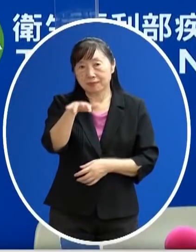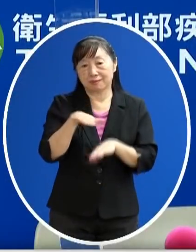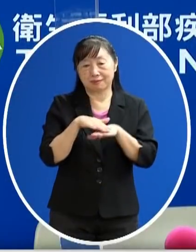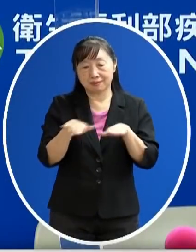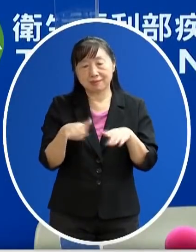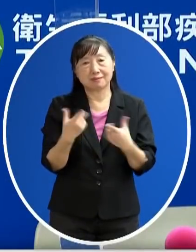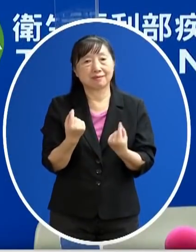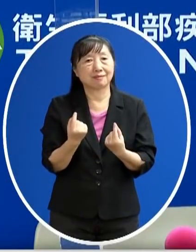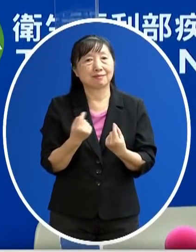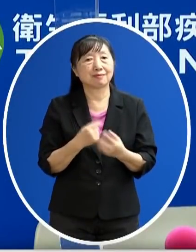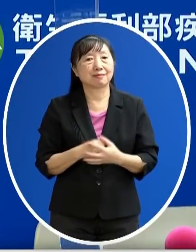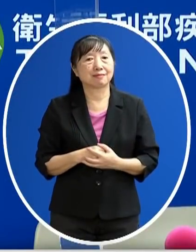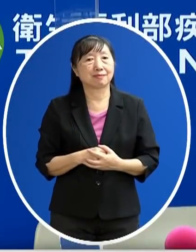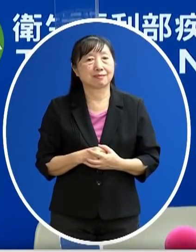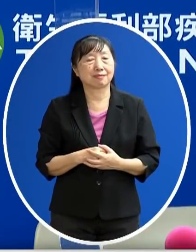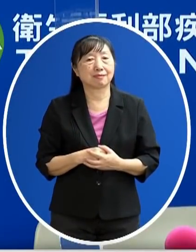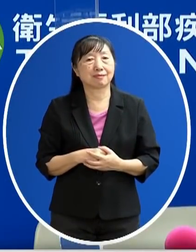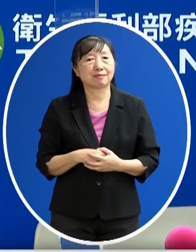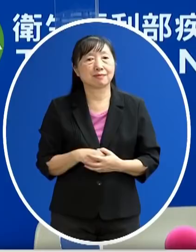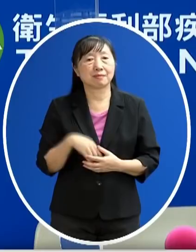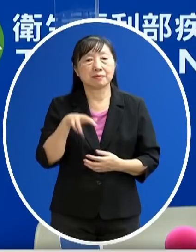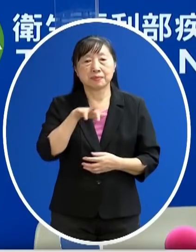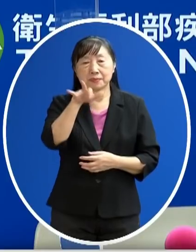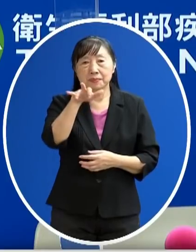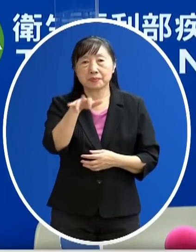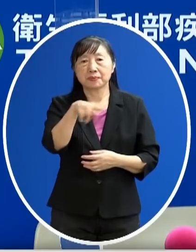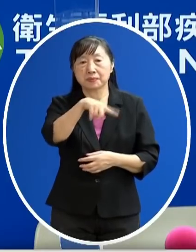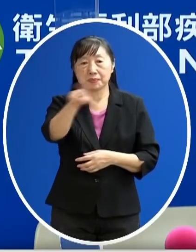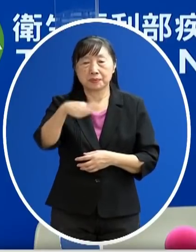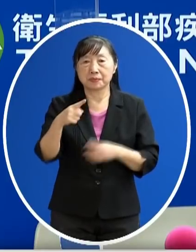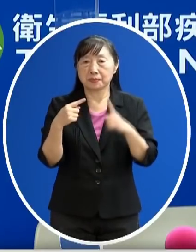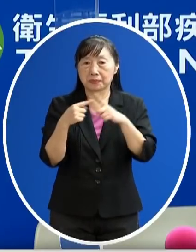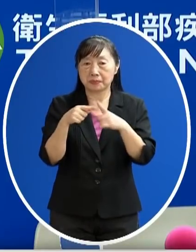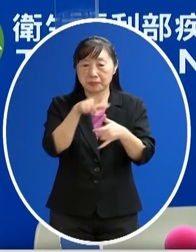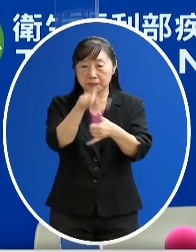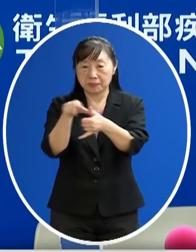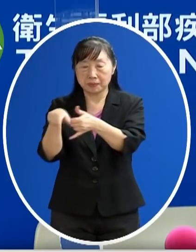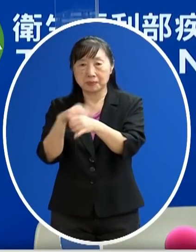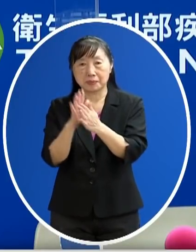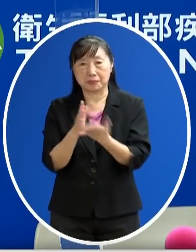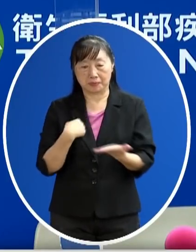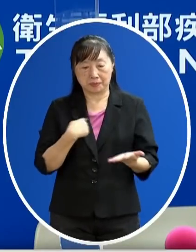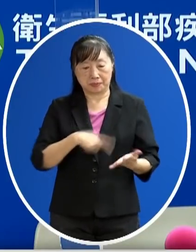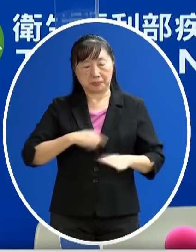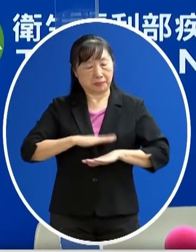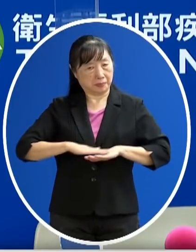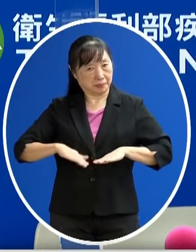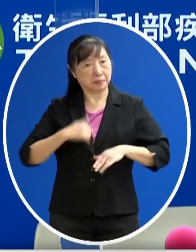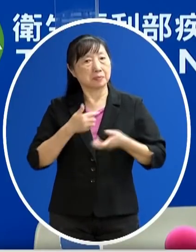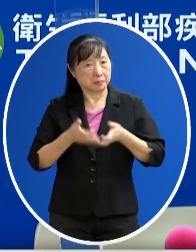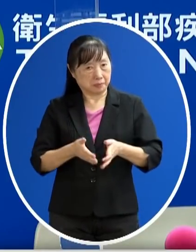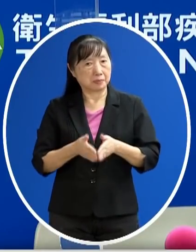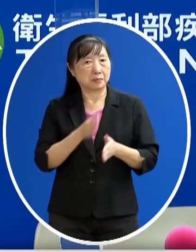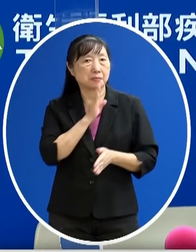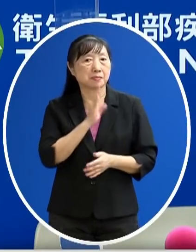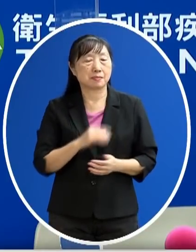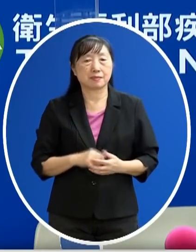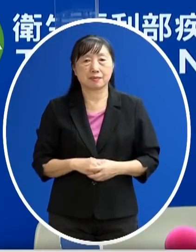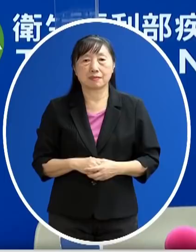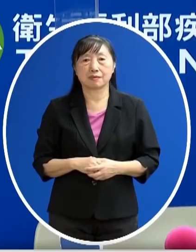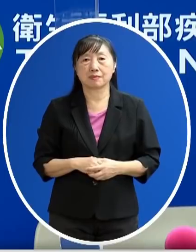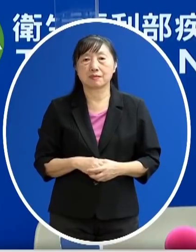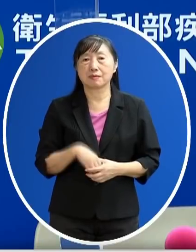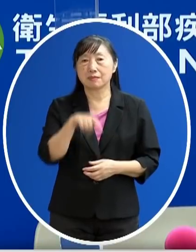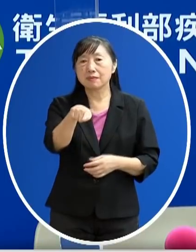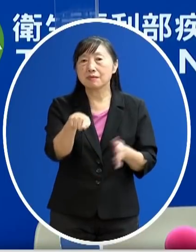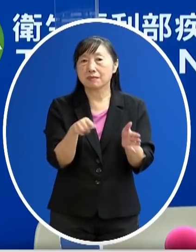全等于就是这些飞行人员的一个身心健康也是非常的重要。那所以在那时